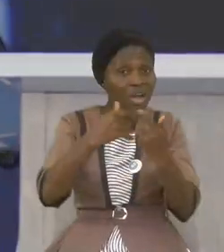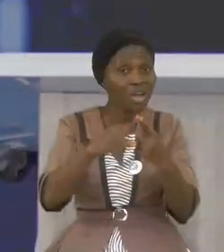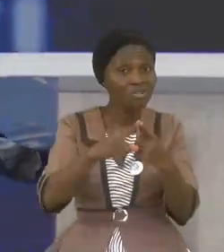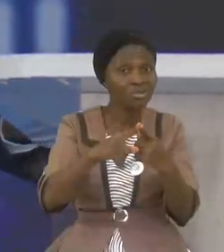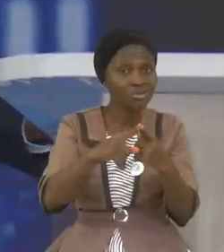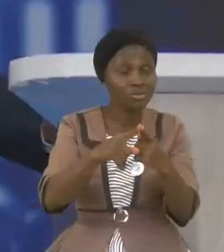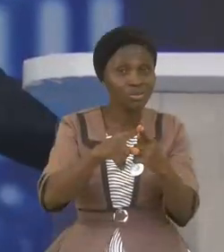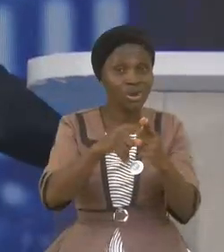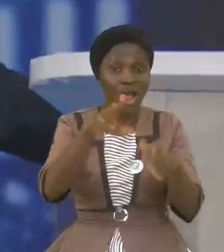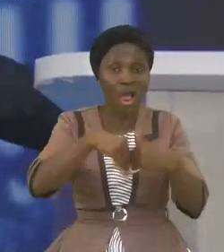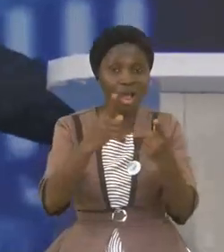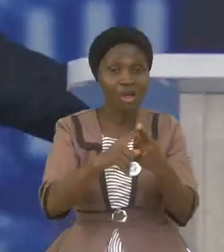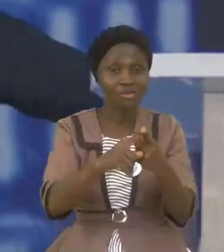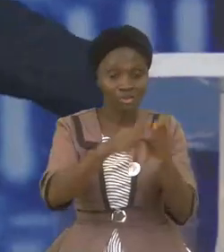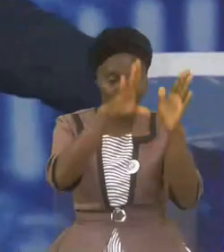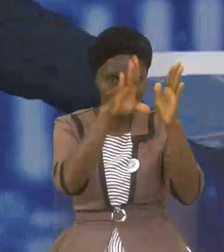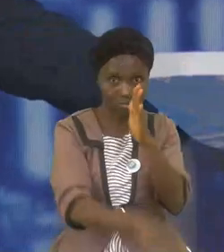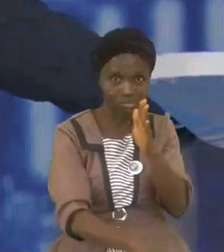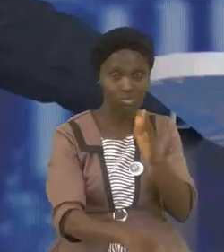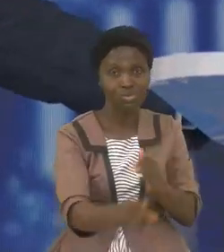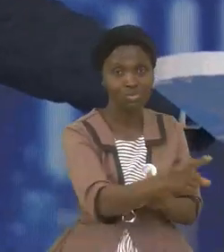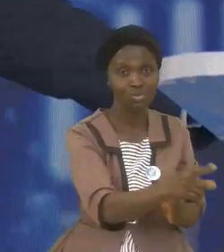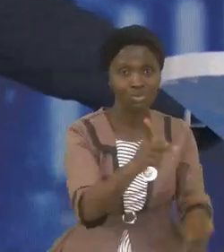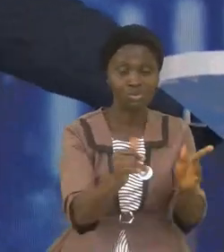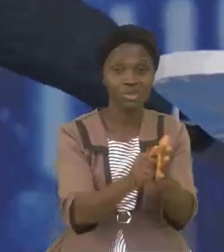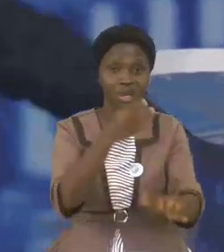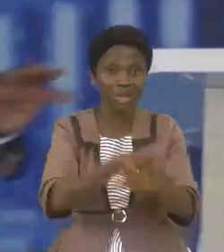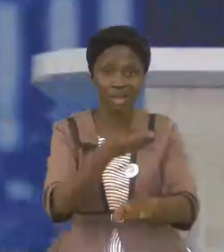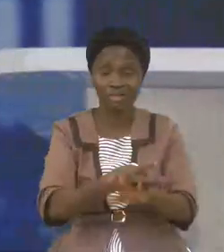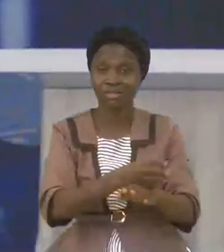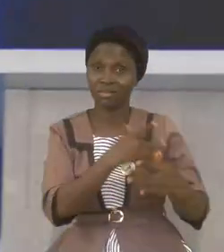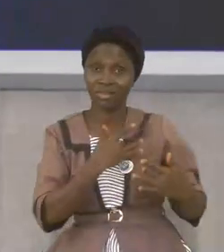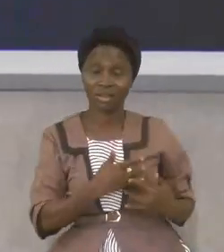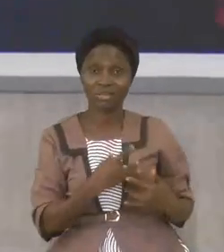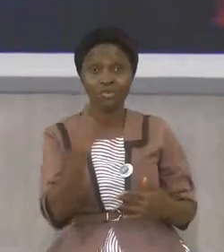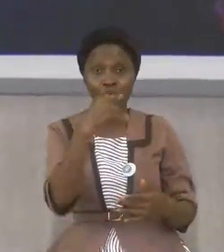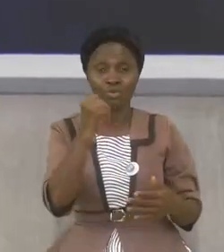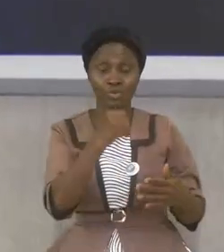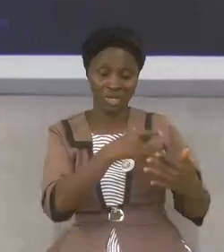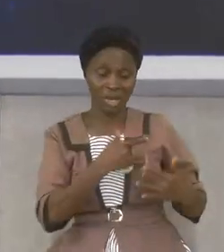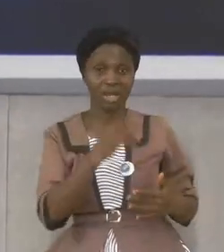d'orgueil. Méfie-toi. Dieu sait comment humilier, comment rabaisser